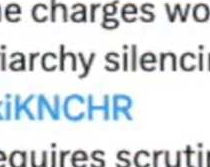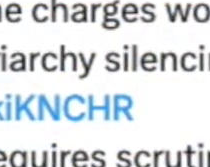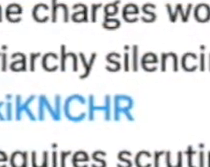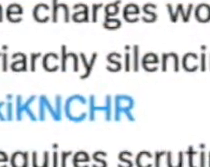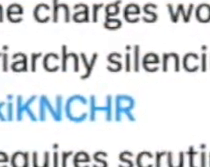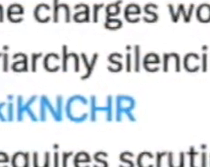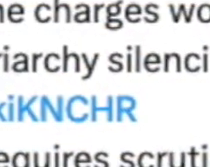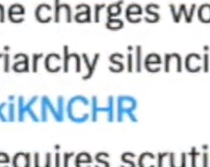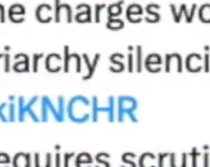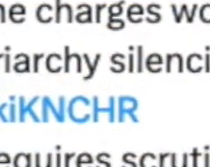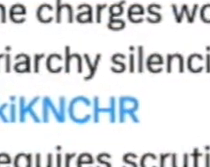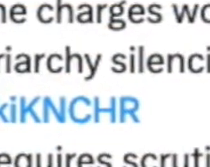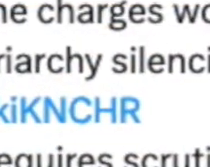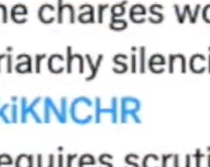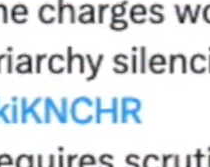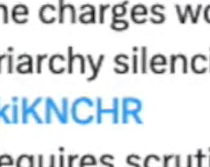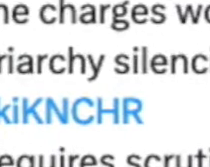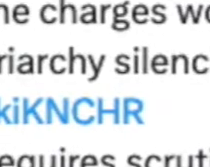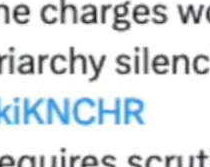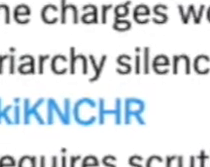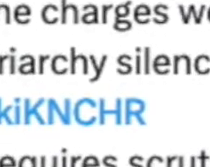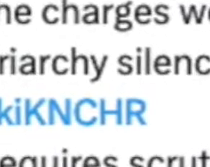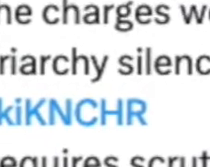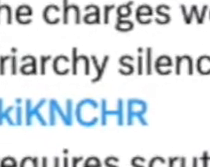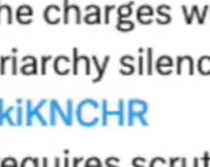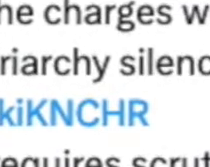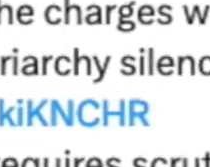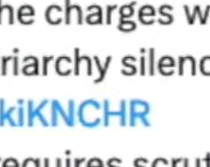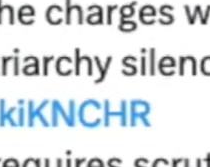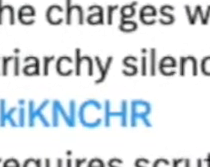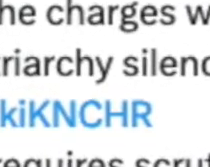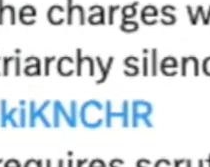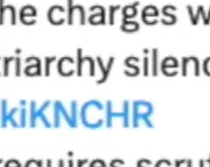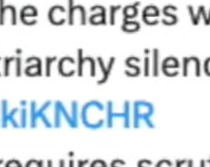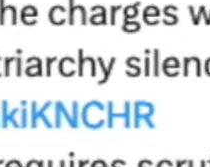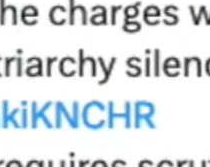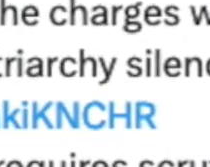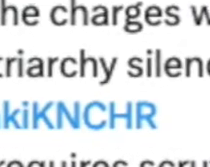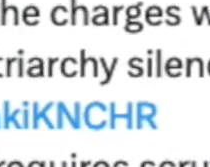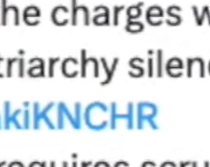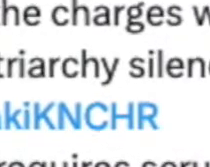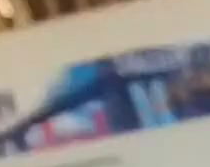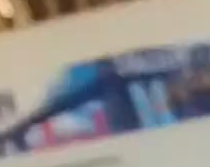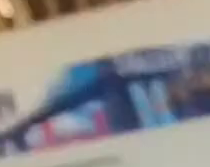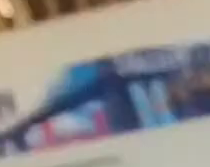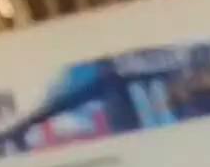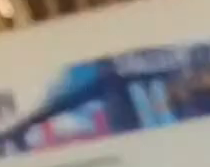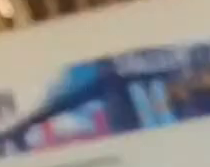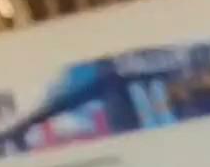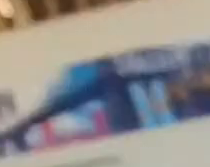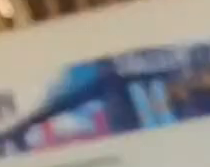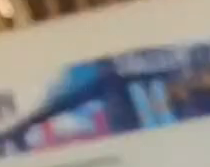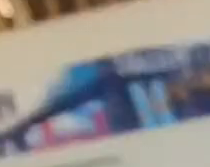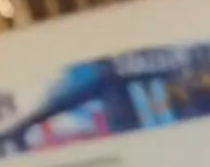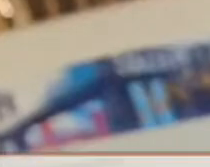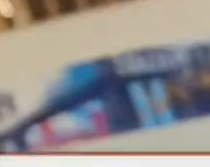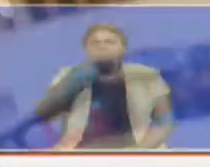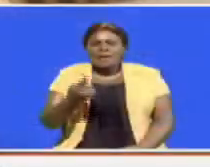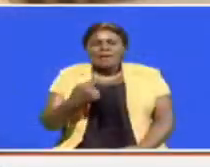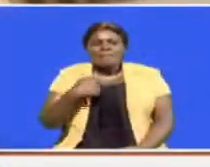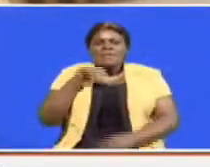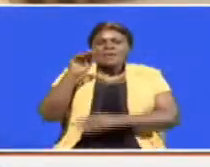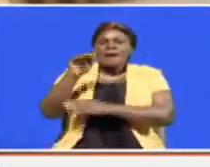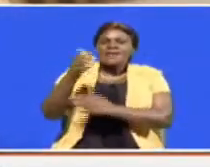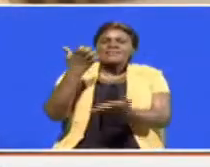akisema anadhulumiwa kimapenzi na kutaka uchunguzi wa kutosha kufanywa na asasi husika za serikali. I have repeatedly asked